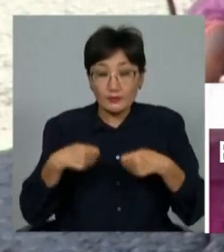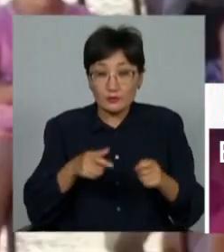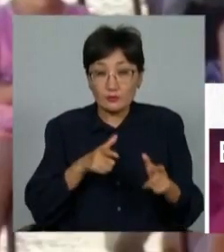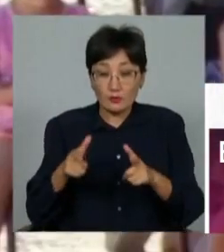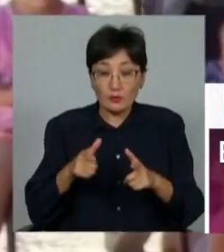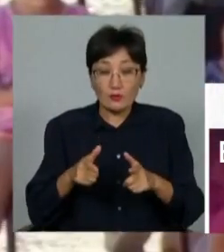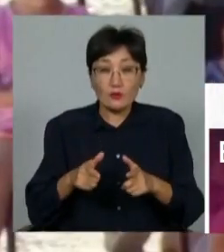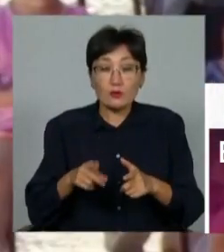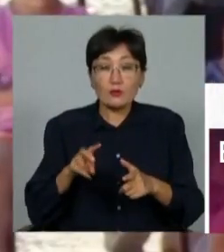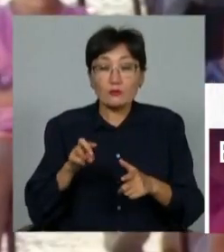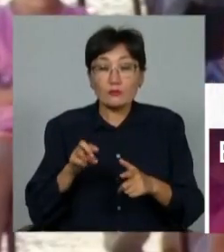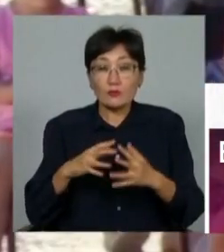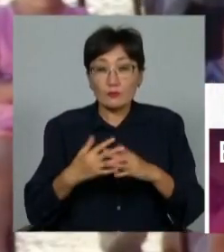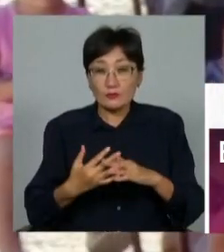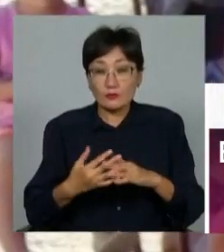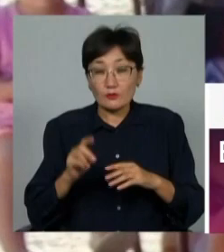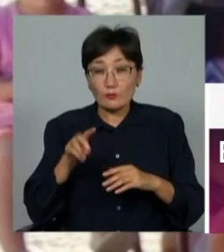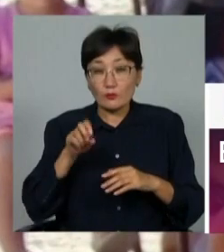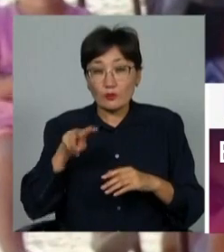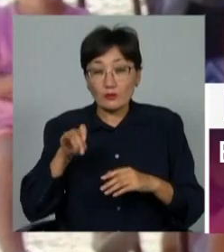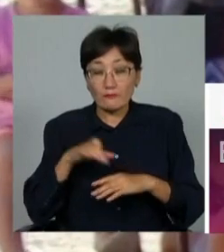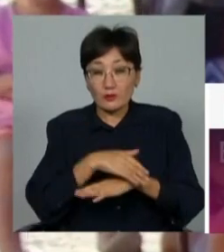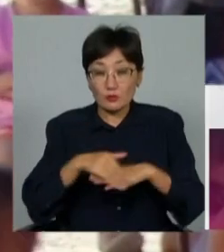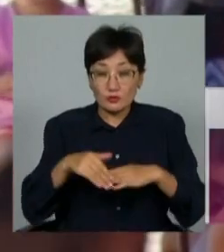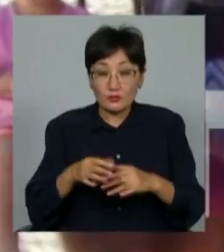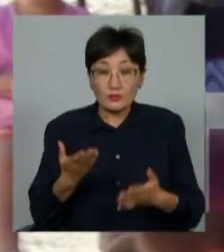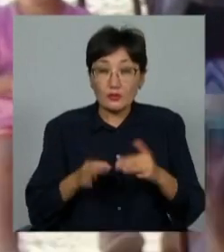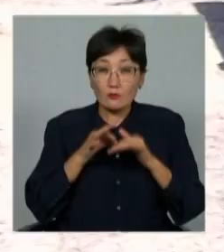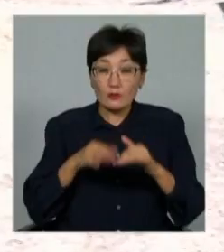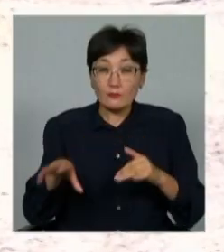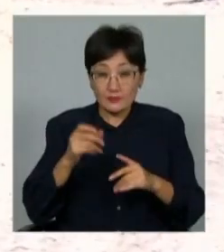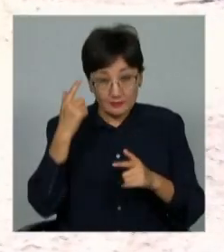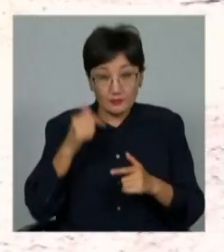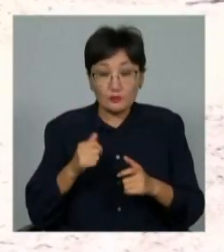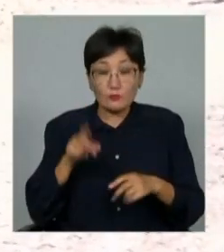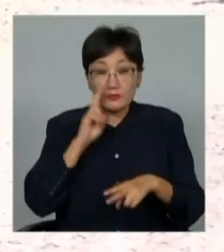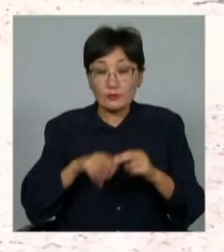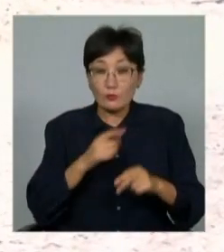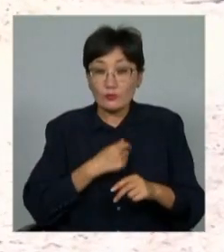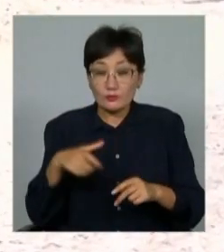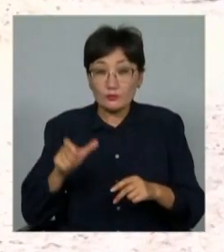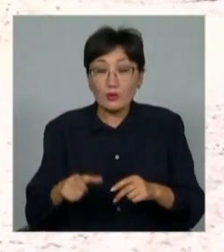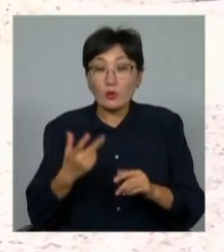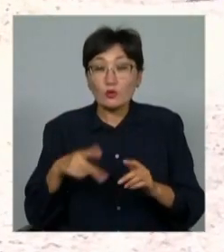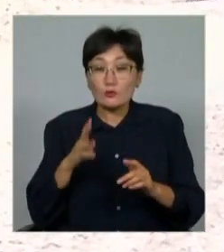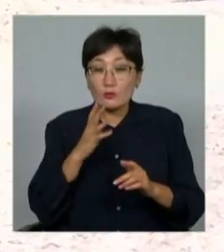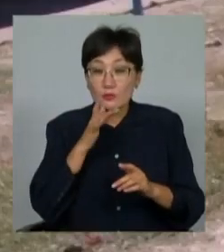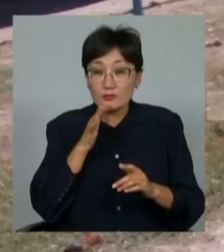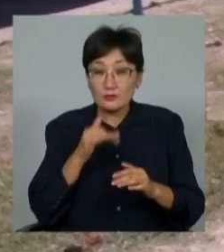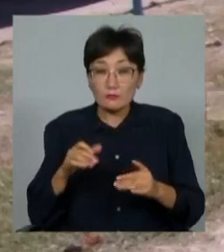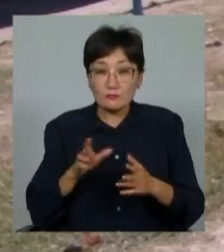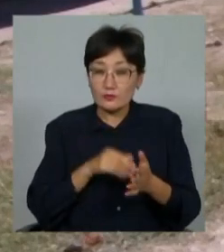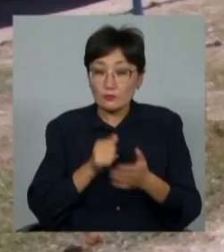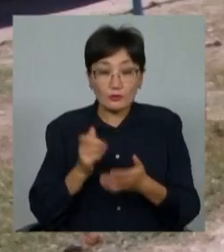қайтармаймыз. Базарбай ауылы осы Наби Мулдиев көшесіне алып кесе бәрі таниды біледі. Жоғалған әскери қызметкер 34 жаста әлі күнге